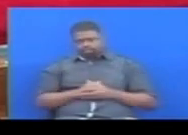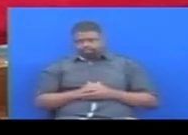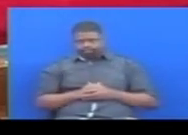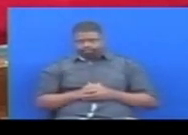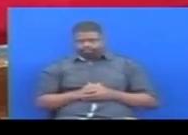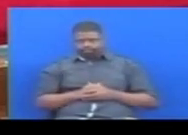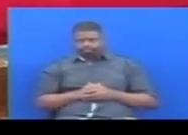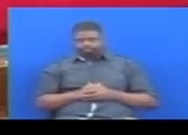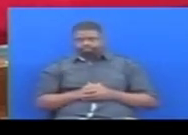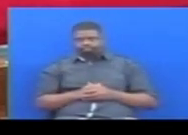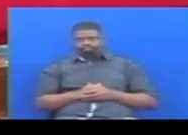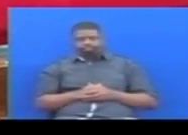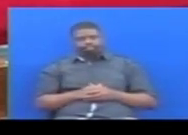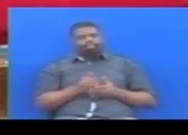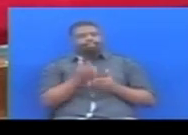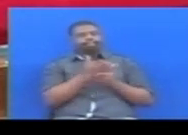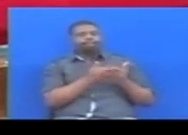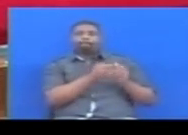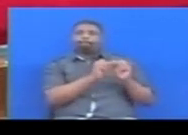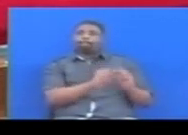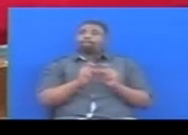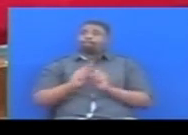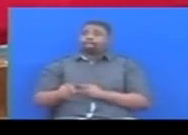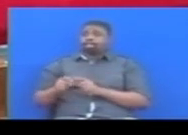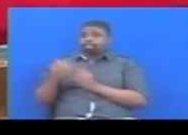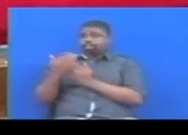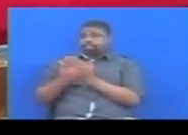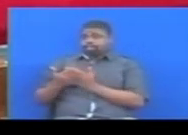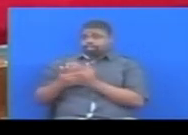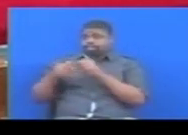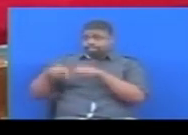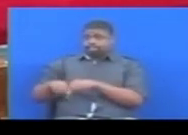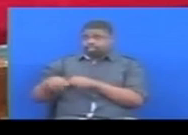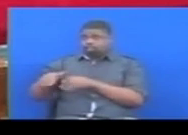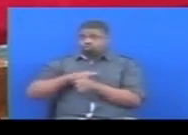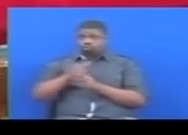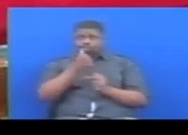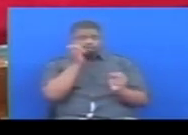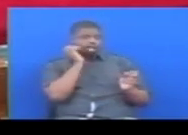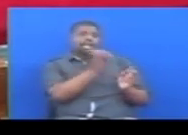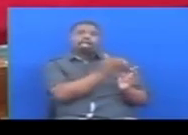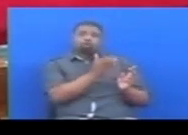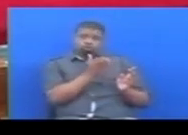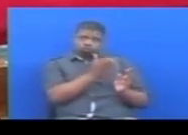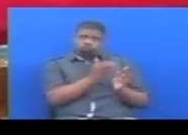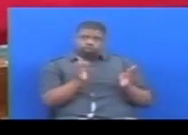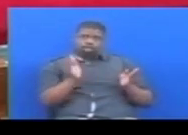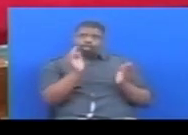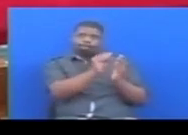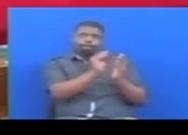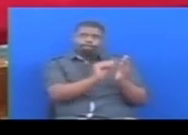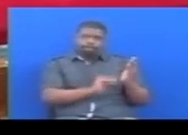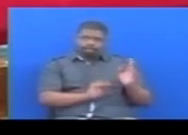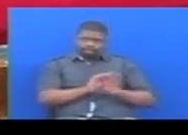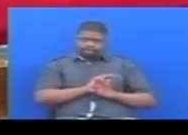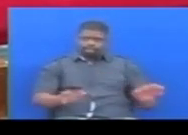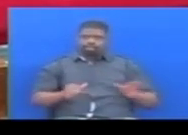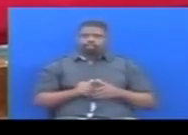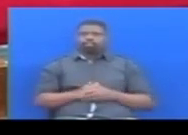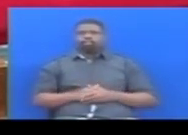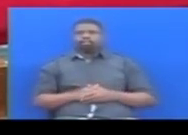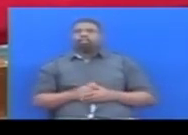544,207 zilizotawanyika sehemu mbalimbali nchini ambazo zinatumika kwa malengo yaliyokusudiwa. Mheshimiwa Naibu Spika,